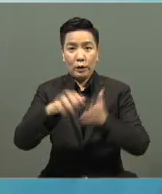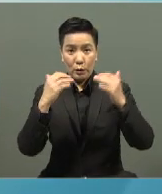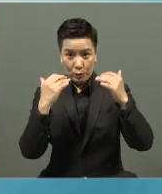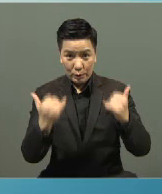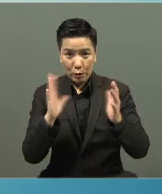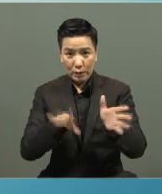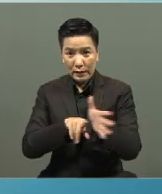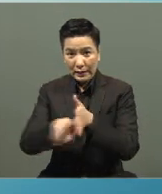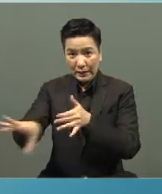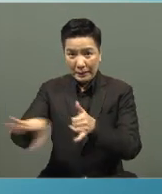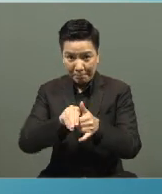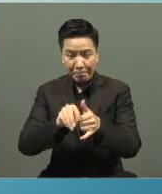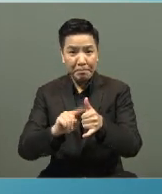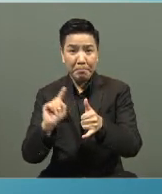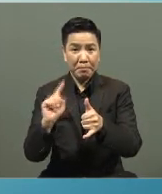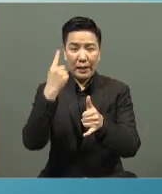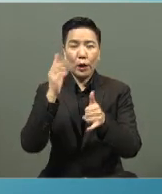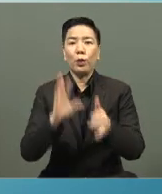ก็มีตัวเลขที่เราจะต้องรายงานวันนี้รายใหม่2